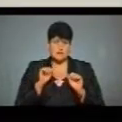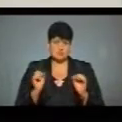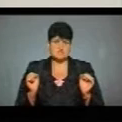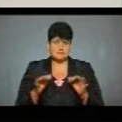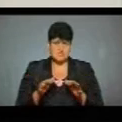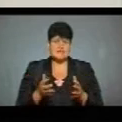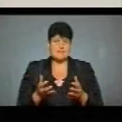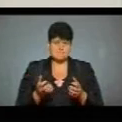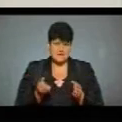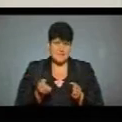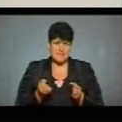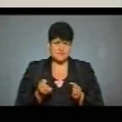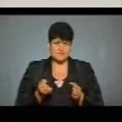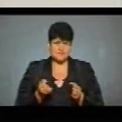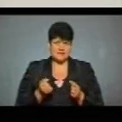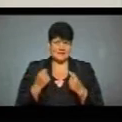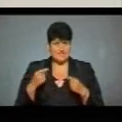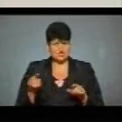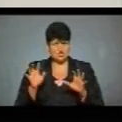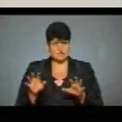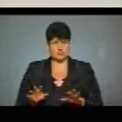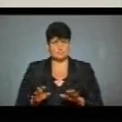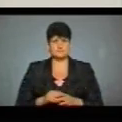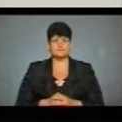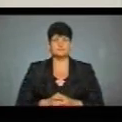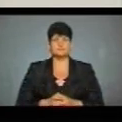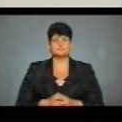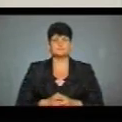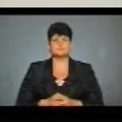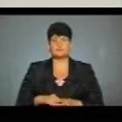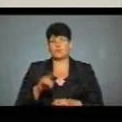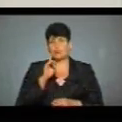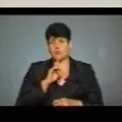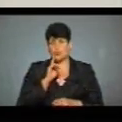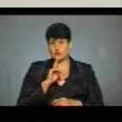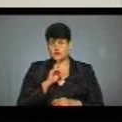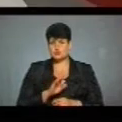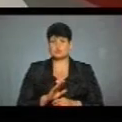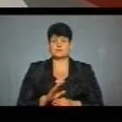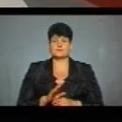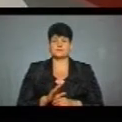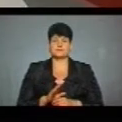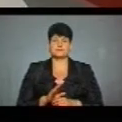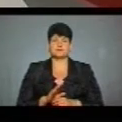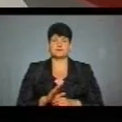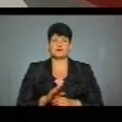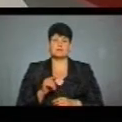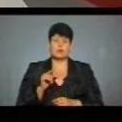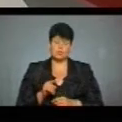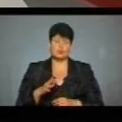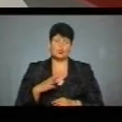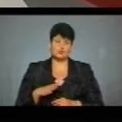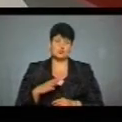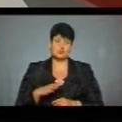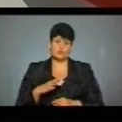може прийняти інший закон. Так. Ну, поки що ви в такому режимі